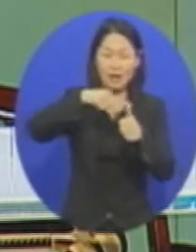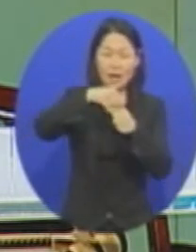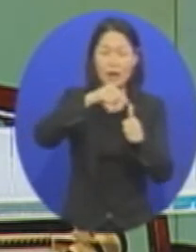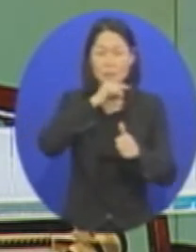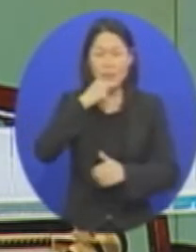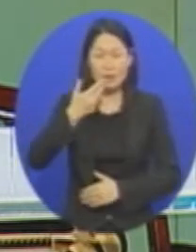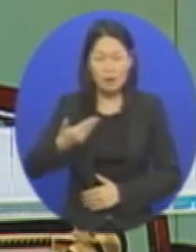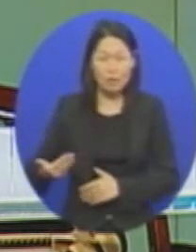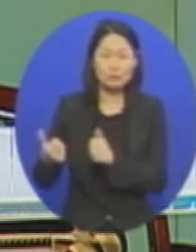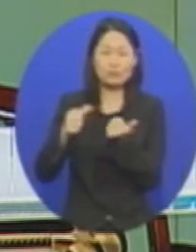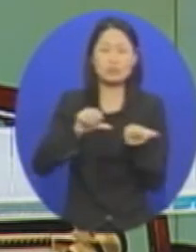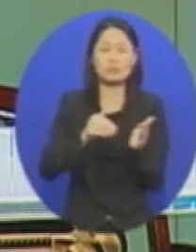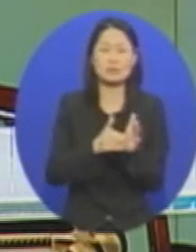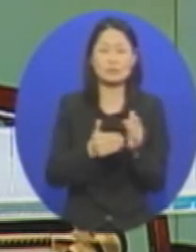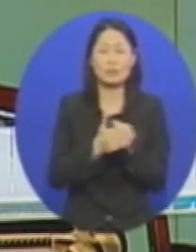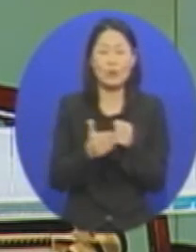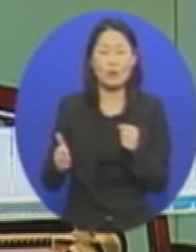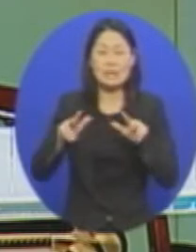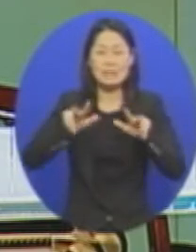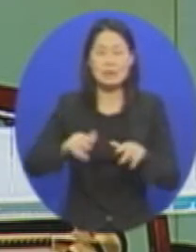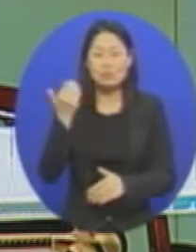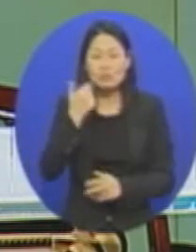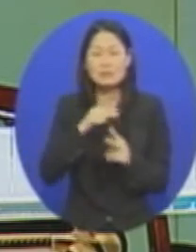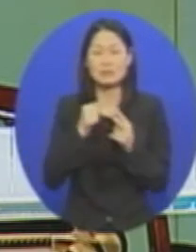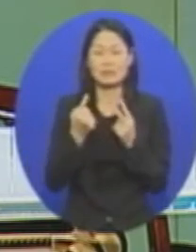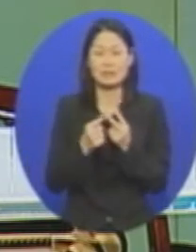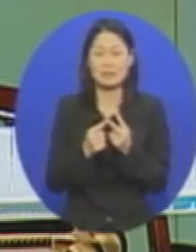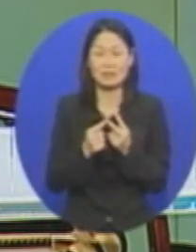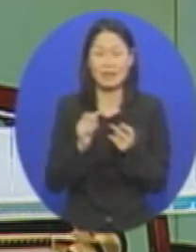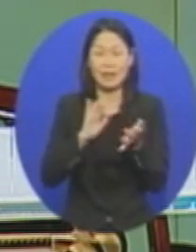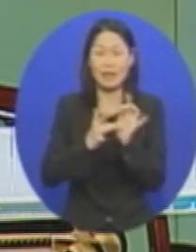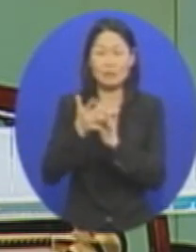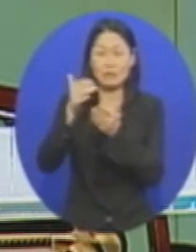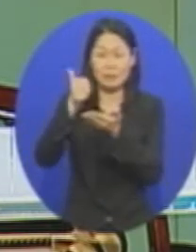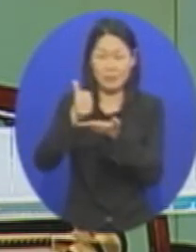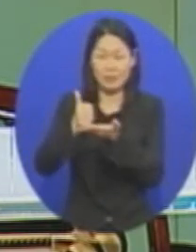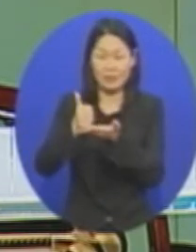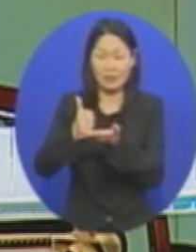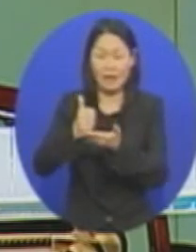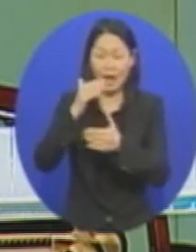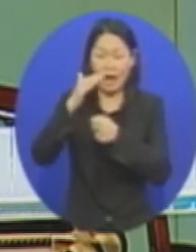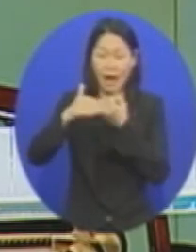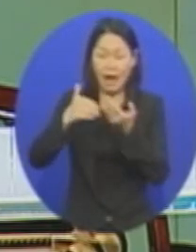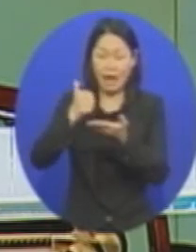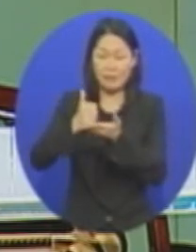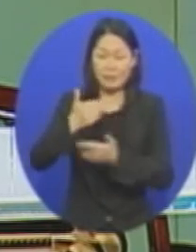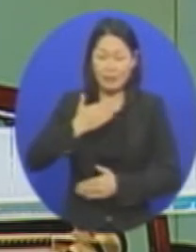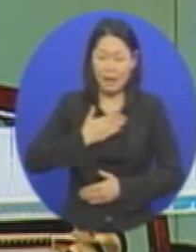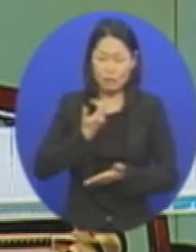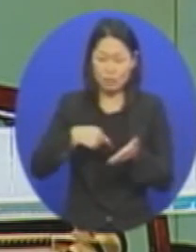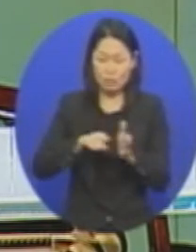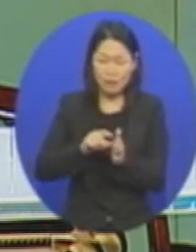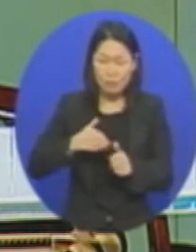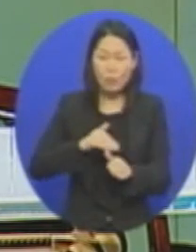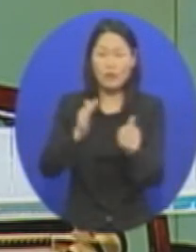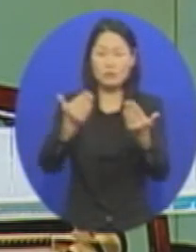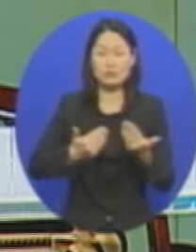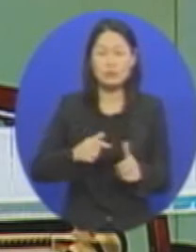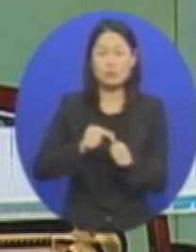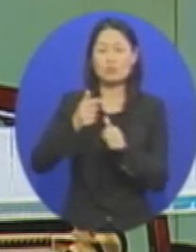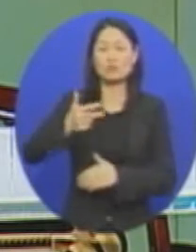죽으심으로 이제 누구든지 그 예수님이 하나님의 나 위에 보내주신 구조라고